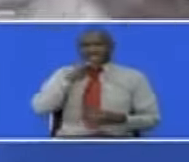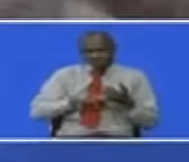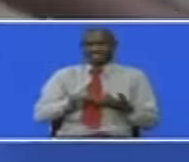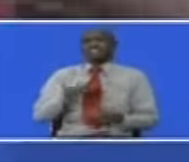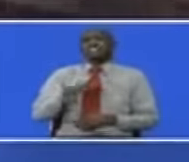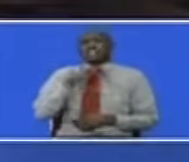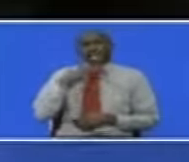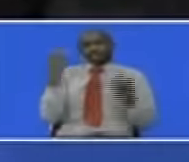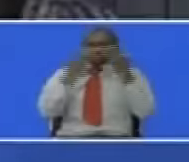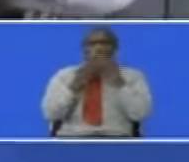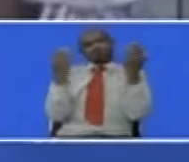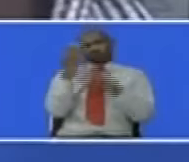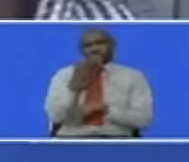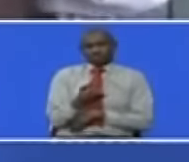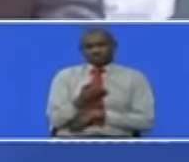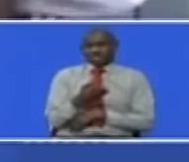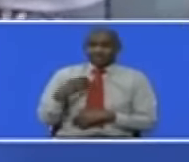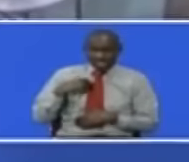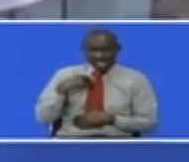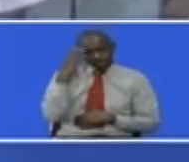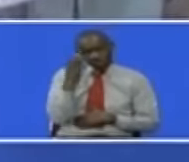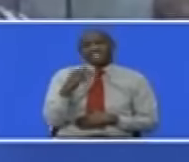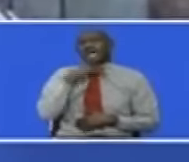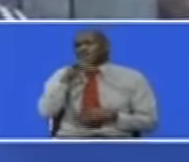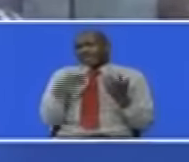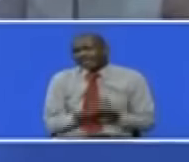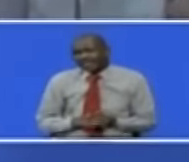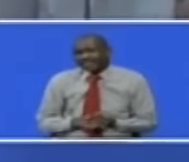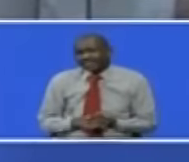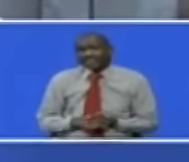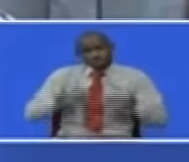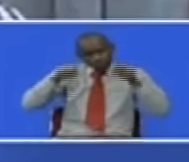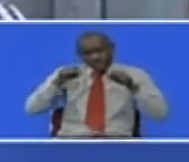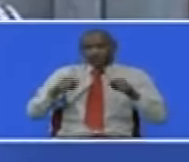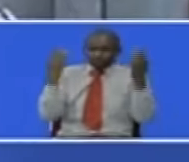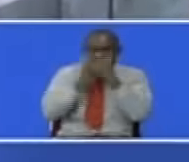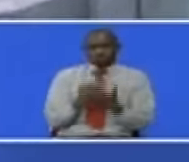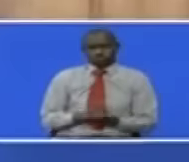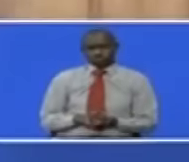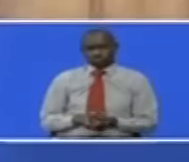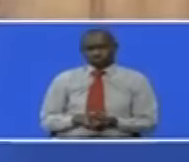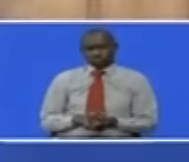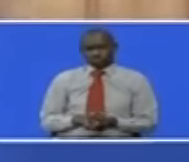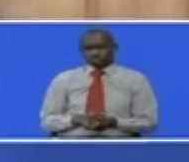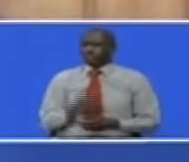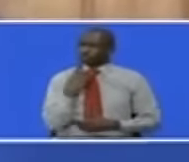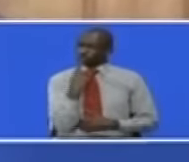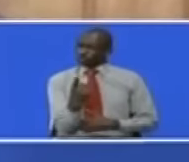aliaga dunia jana usiku. Kukumbuka, lakini aliaga siku gani? Na kanisa leo usiku mlikuwa mnaishi na yeye. Kwa